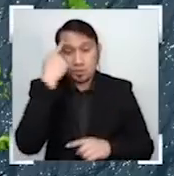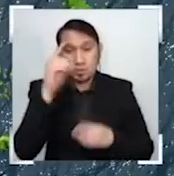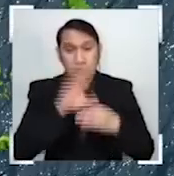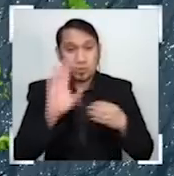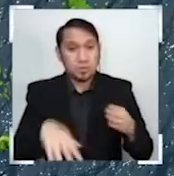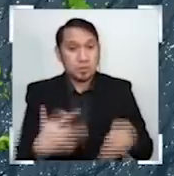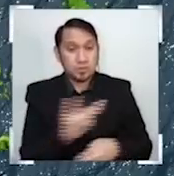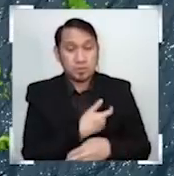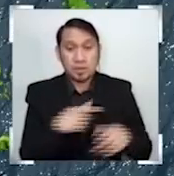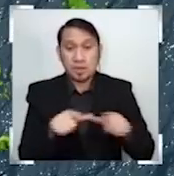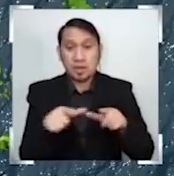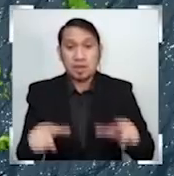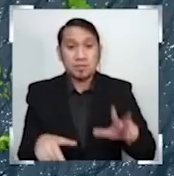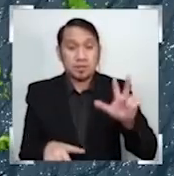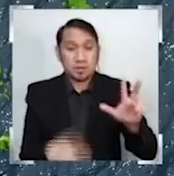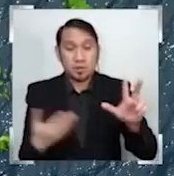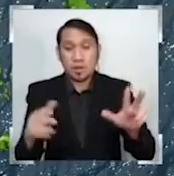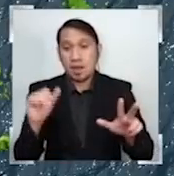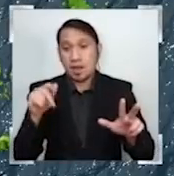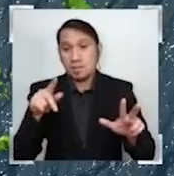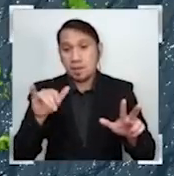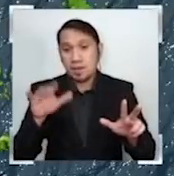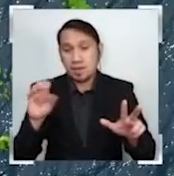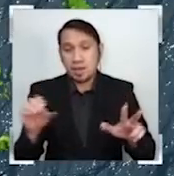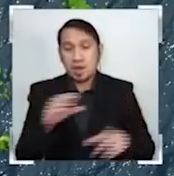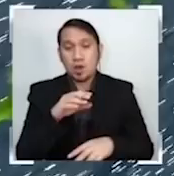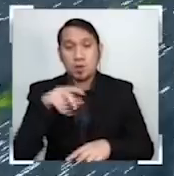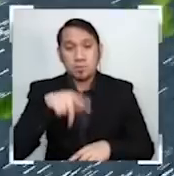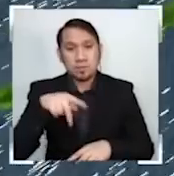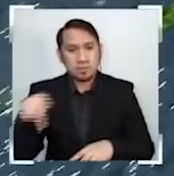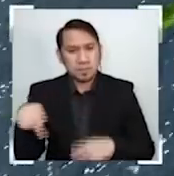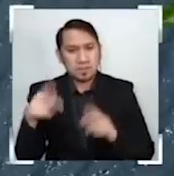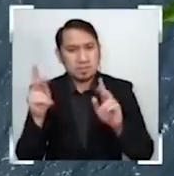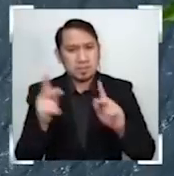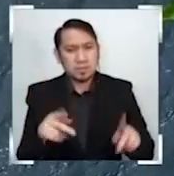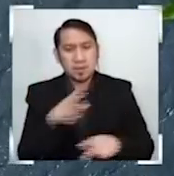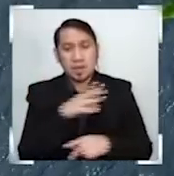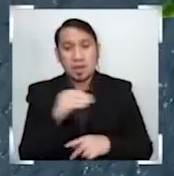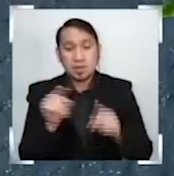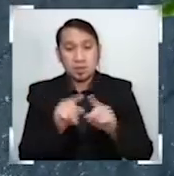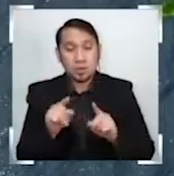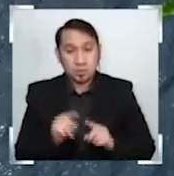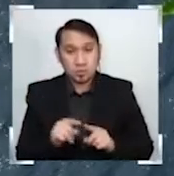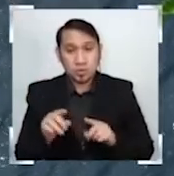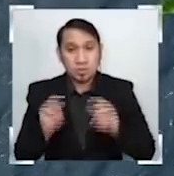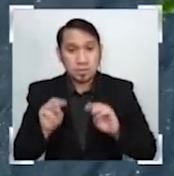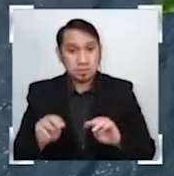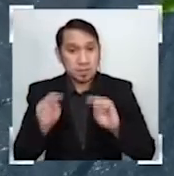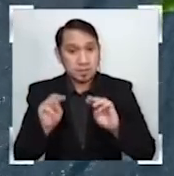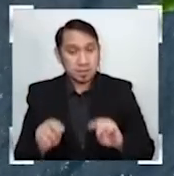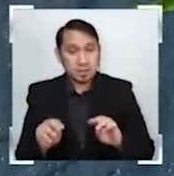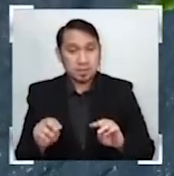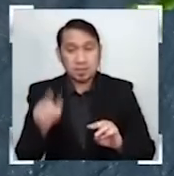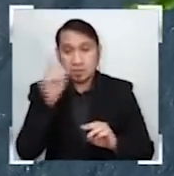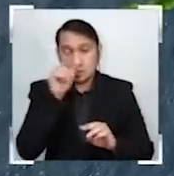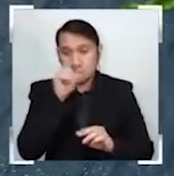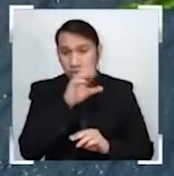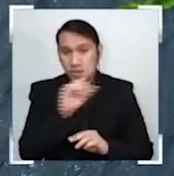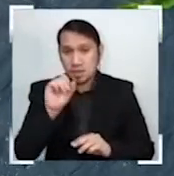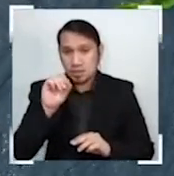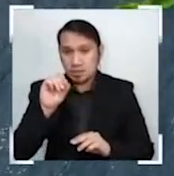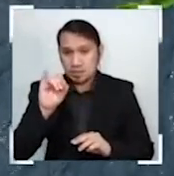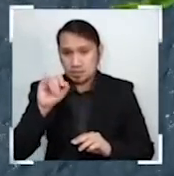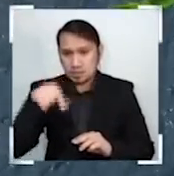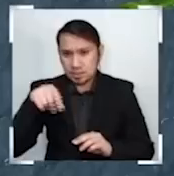Alert Level 3 naman ang Apayao, Puerto Princesa City at Masbates sa Luzon. Gayun din ang Siquijor sa Visayas. Sa